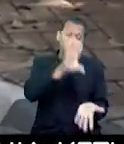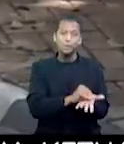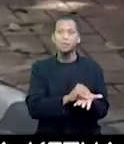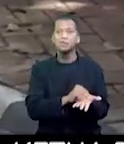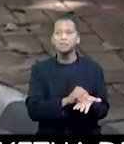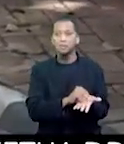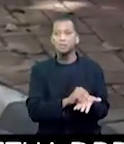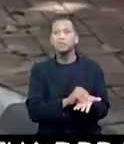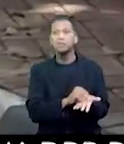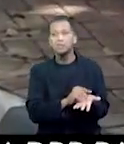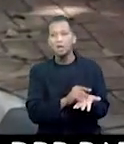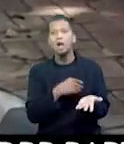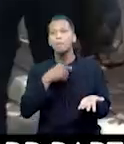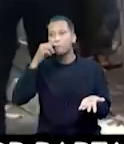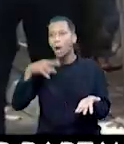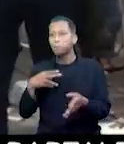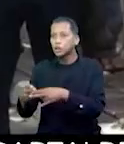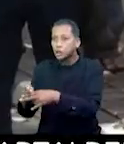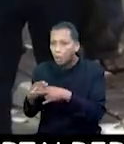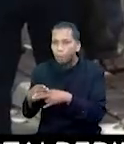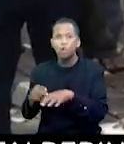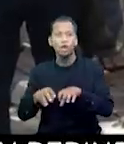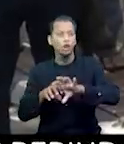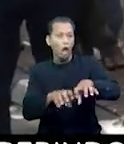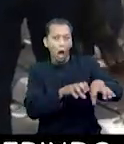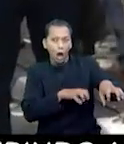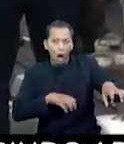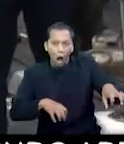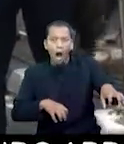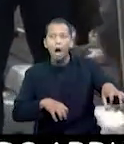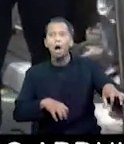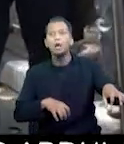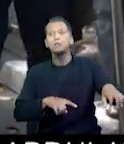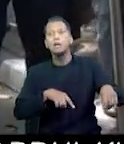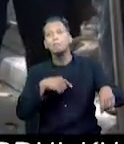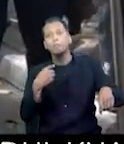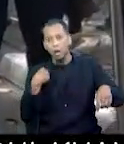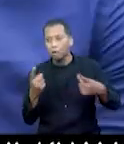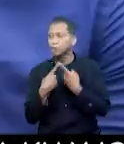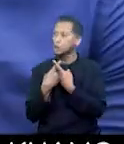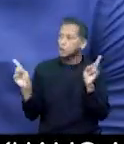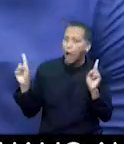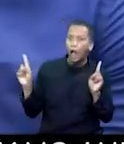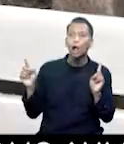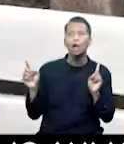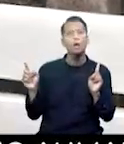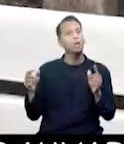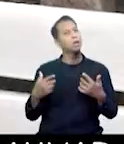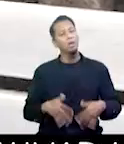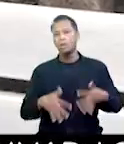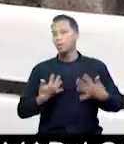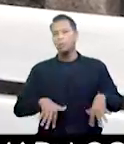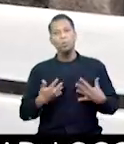minjam di tetangga, saudara, semuanya. Terlilit utang, ada yang cerai. Bahkan ada yang nggak punya tempat sampai saat ini. Dia